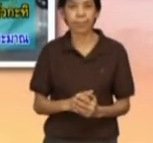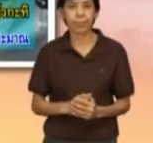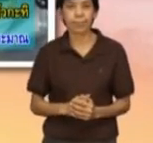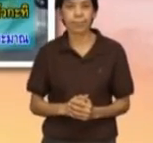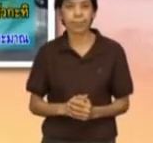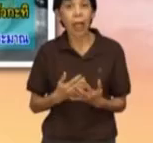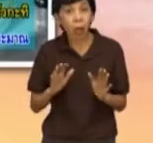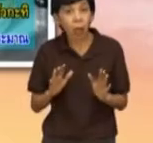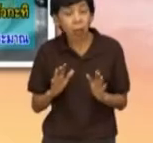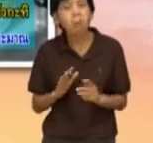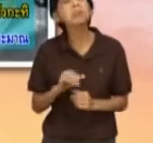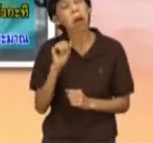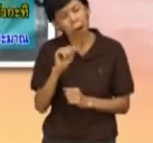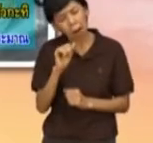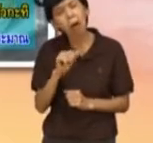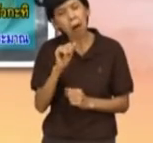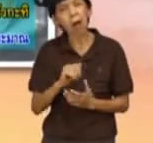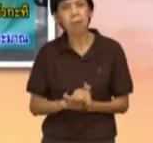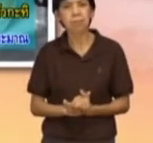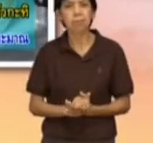แค่นั้นเองเหรอคะ แค่นั้นเอง